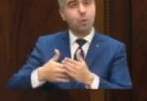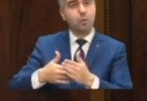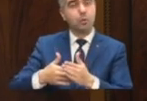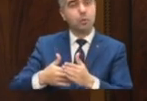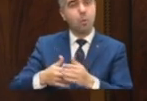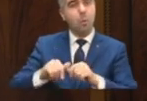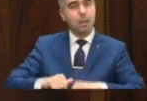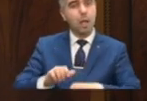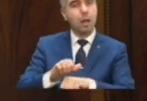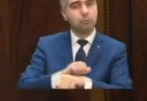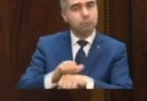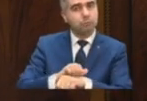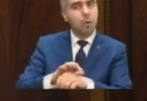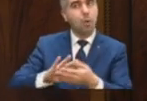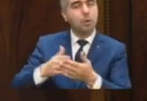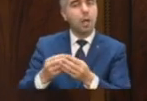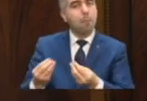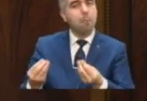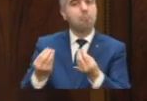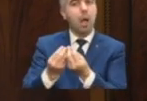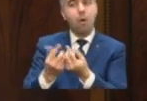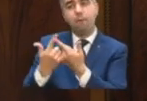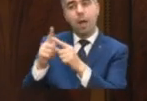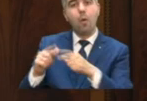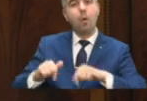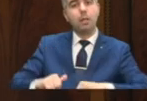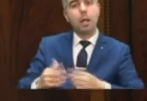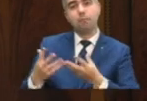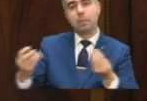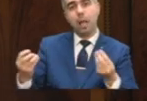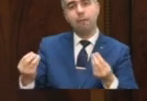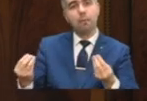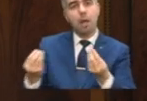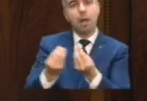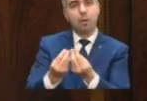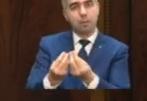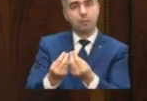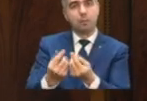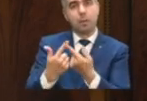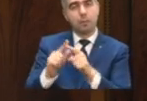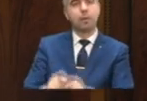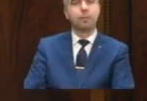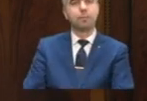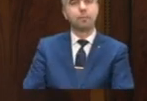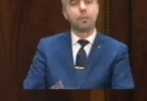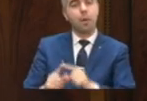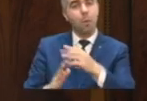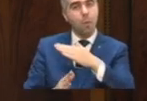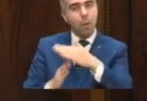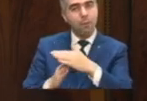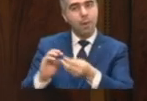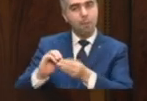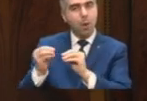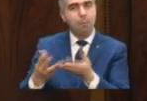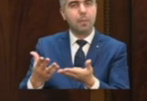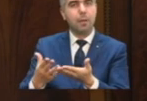كلها خصها تعمل على اننا نسرعوا في هذا الاخراج ديال هاد التصاميم، لان هي اللي غتحد لنا اولا من المشاكل اللي كنعيشوها